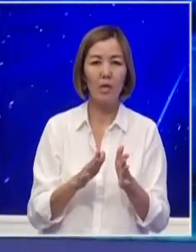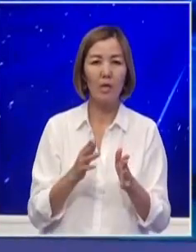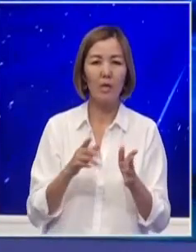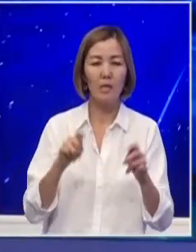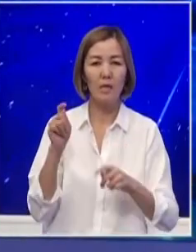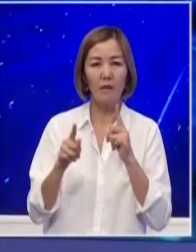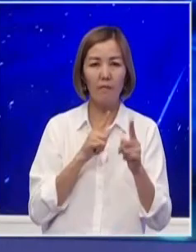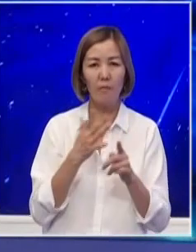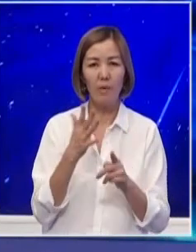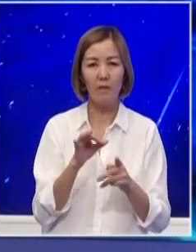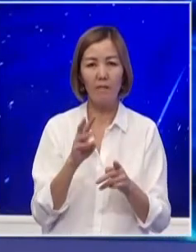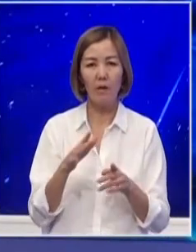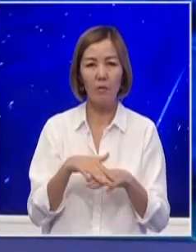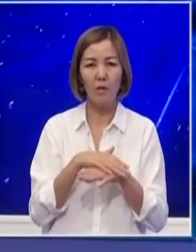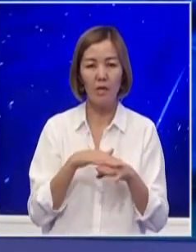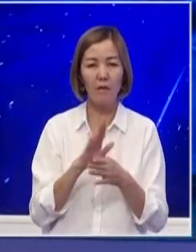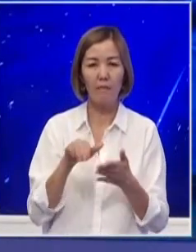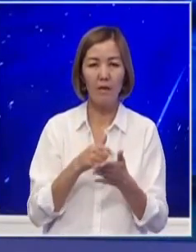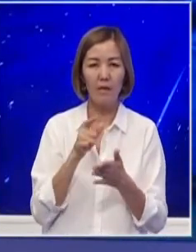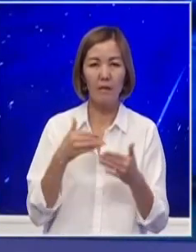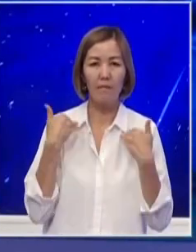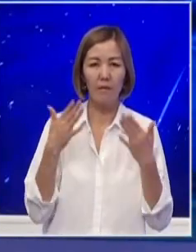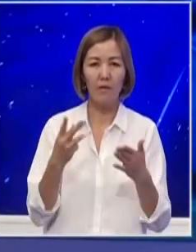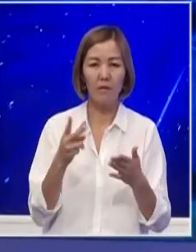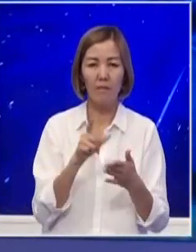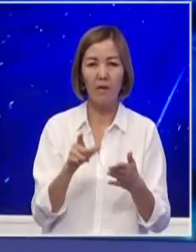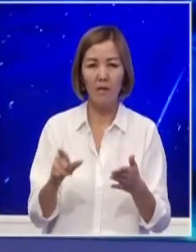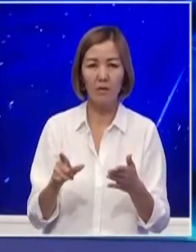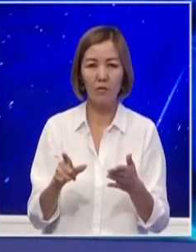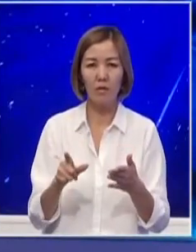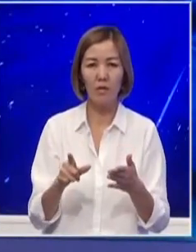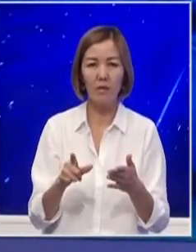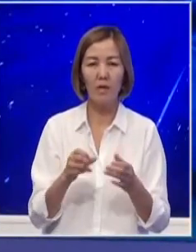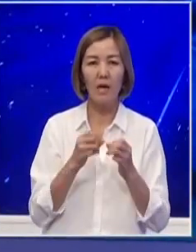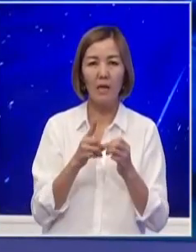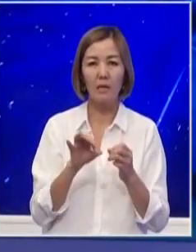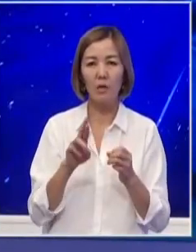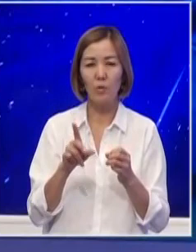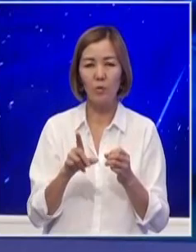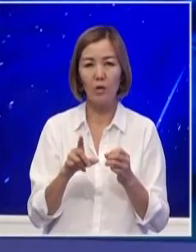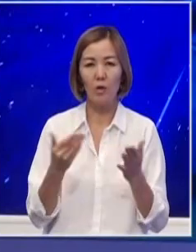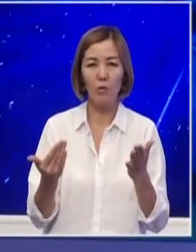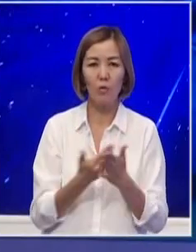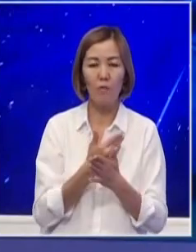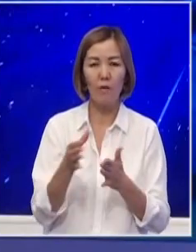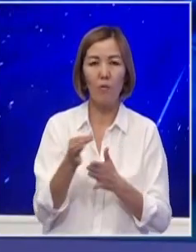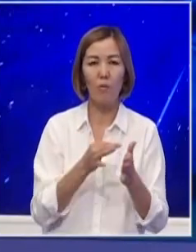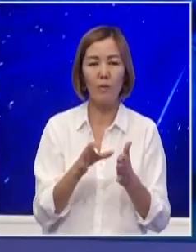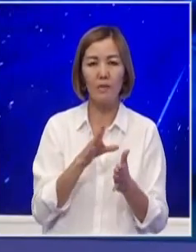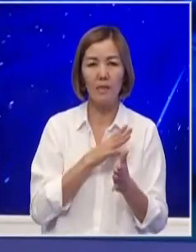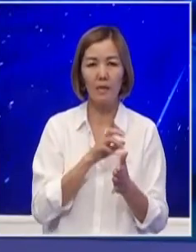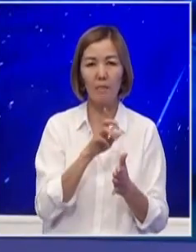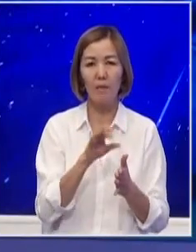на референдуме 5 июня на роль главы края было выдвинуто две кандидатуры, а 11 июня акимом новоизбранной области стал